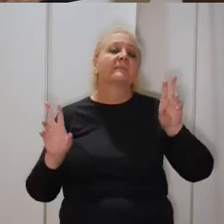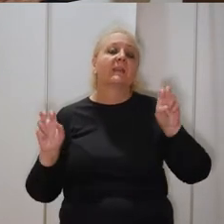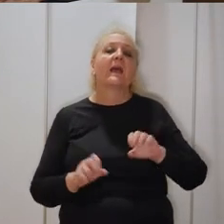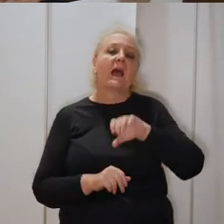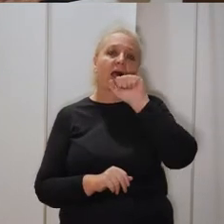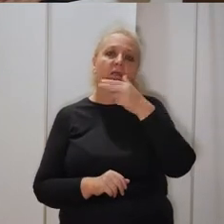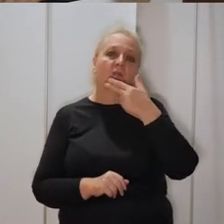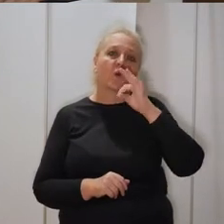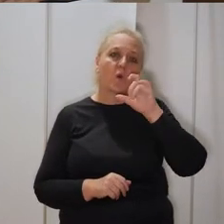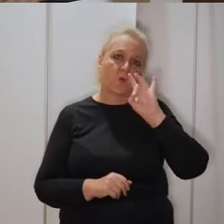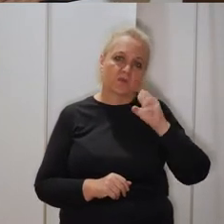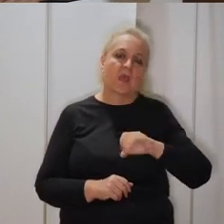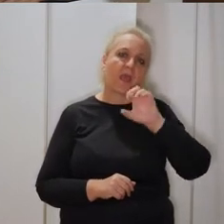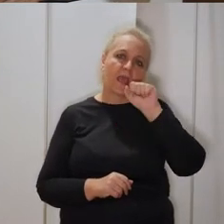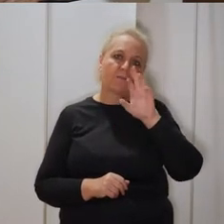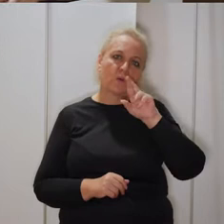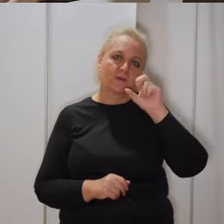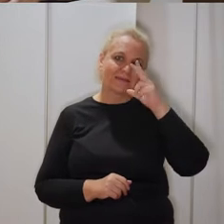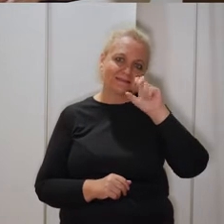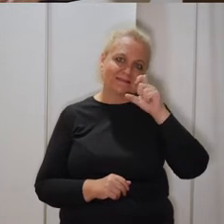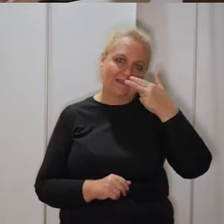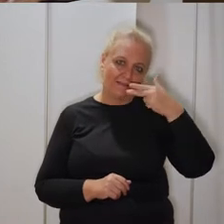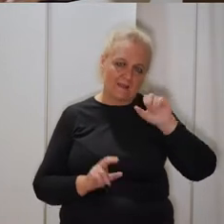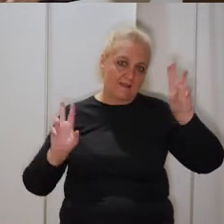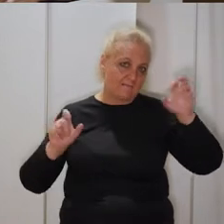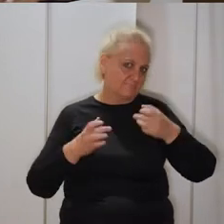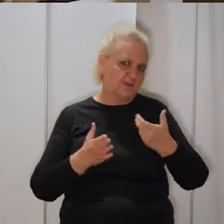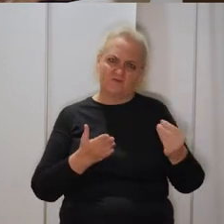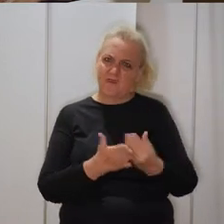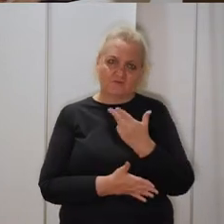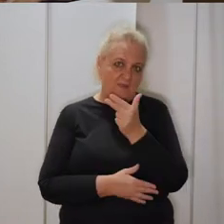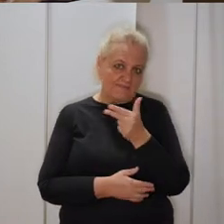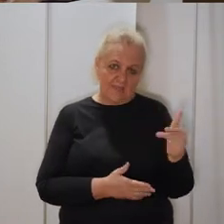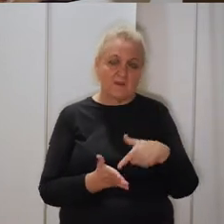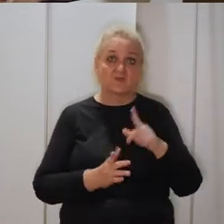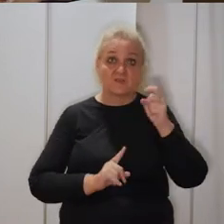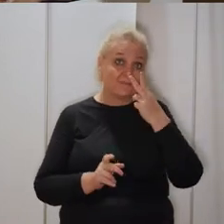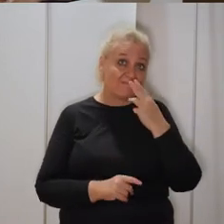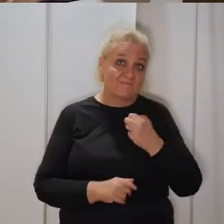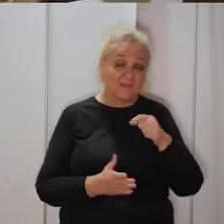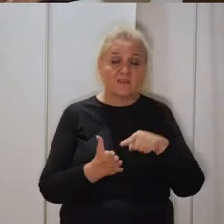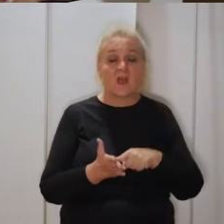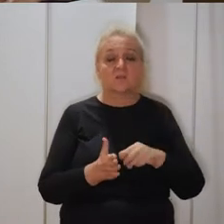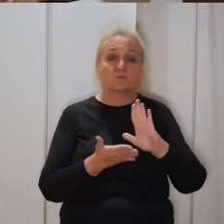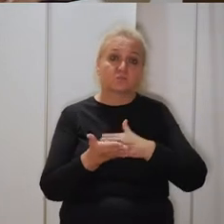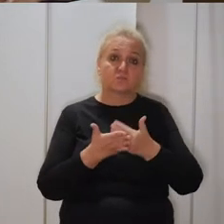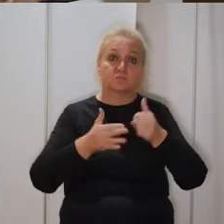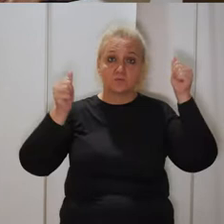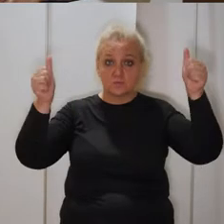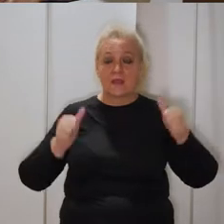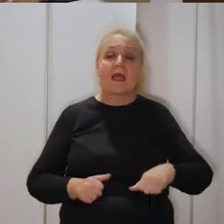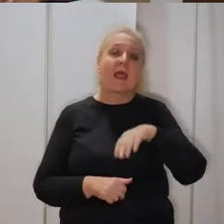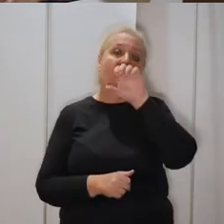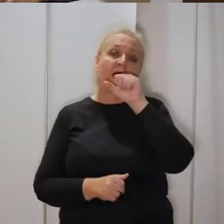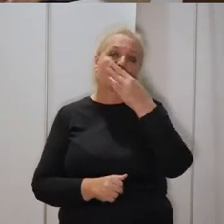aborcyjna. I to jest świeża rzecz, która w zasadzie tutaj czasami widać przykładowe plansze z tej antologii aborcyjnej,